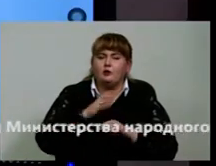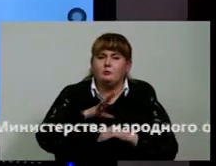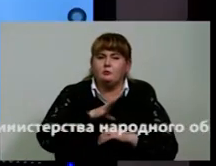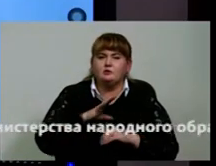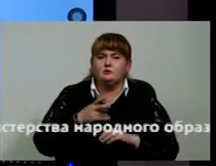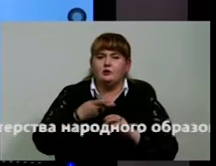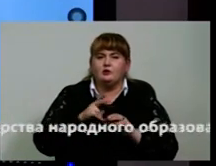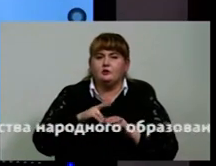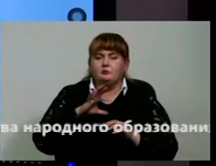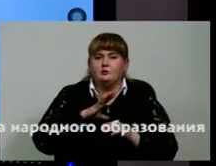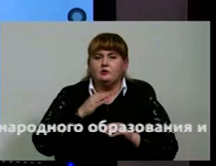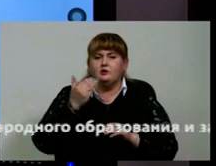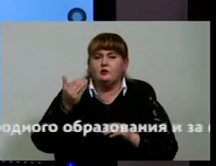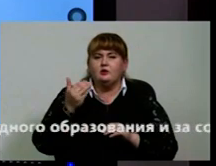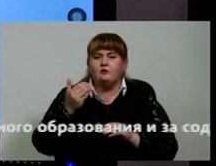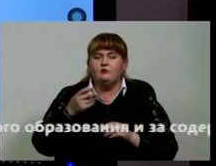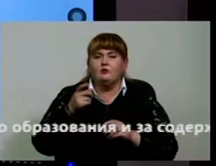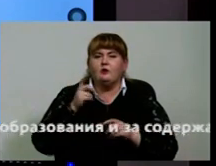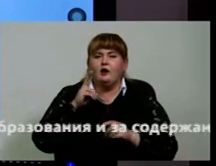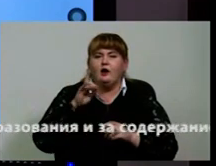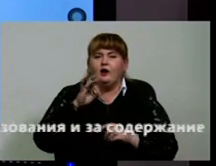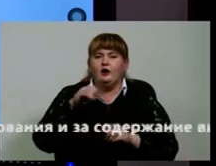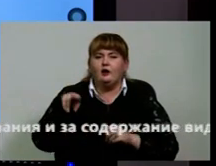быть. Это было, наверное, его кредо.